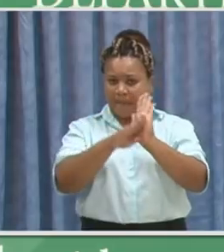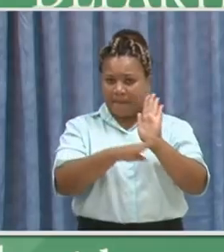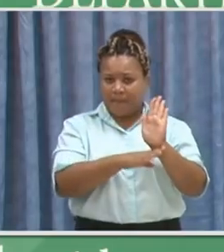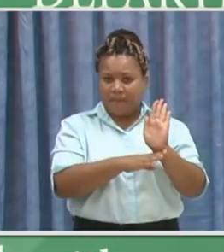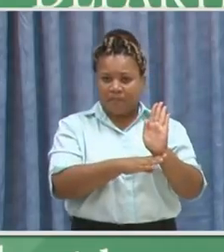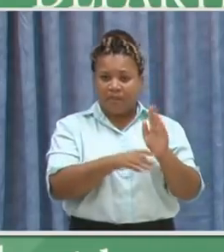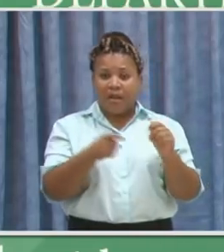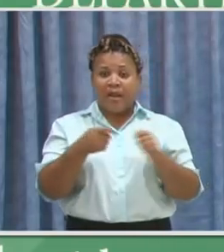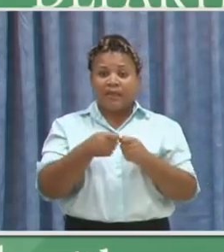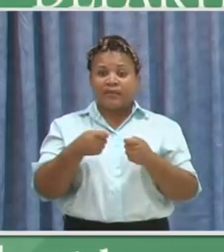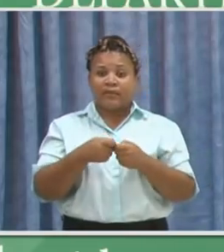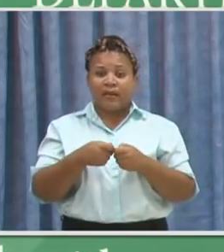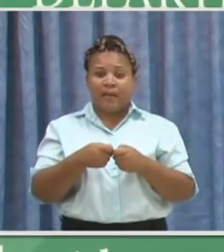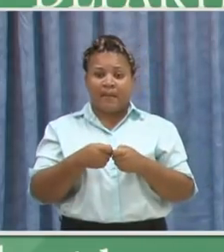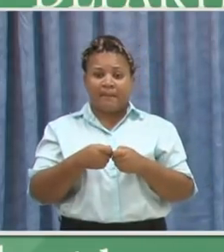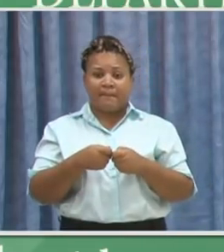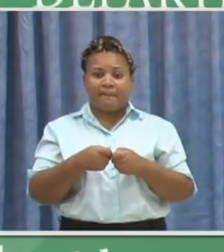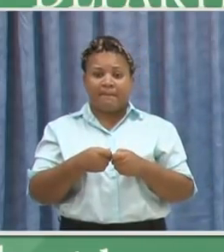mai.